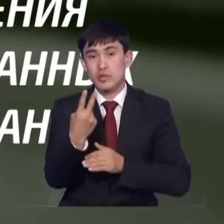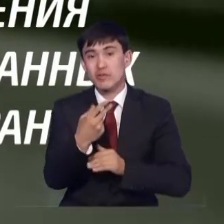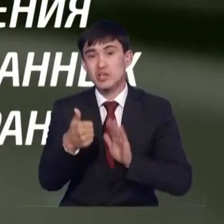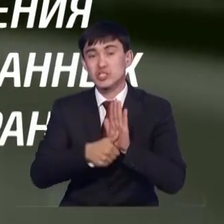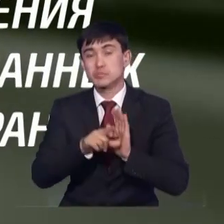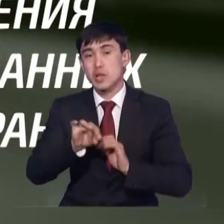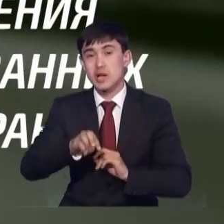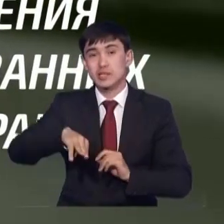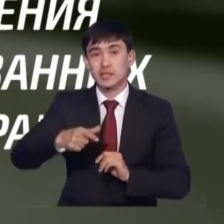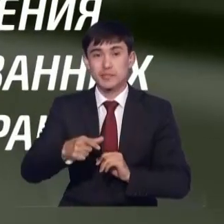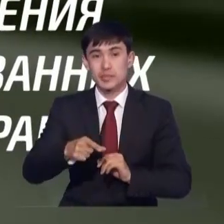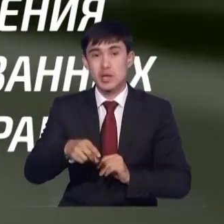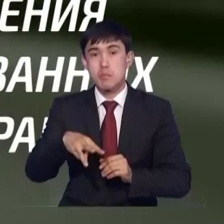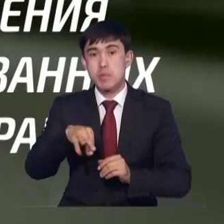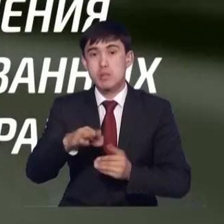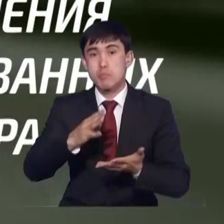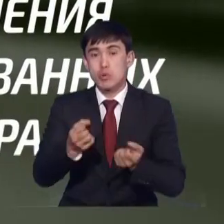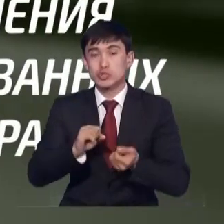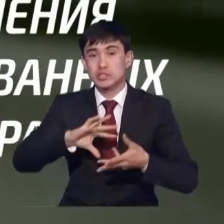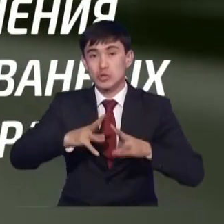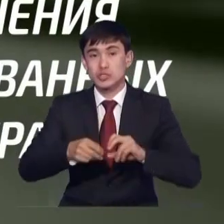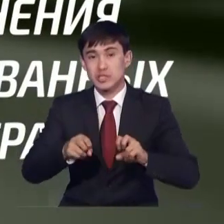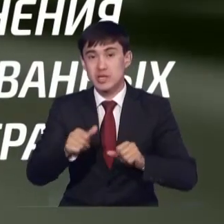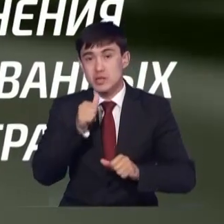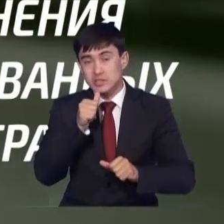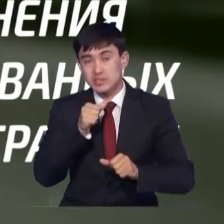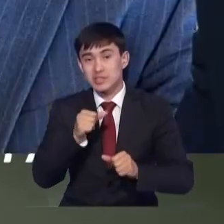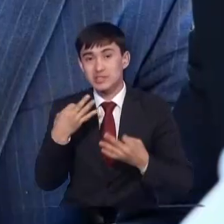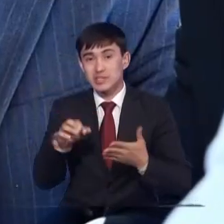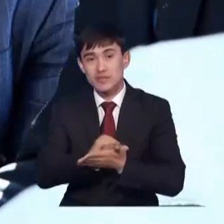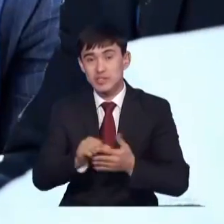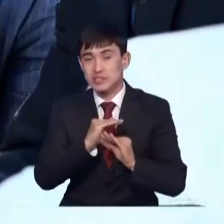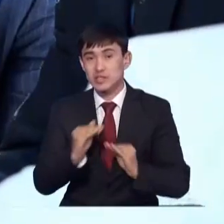госзакупки Мио получено заключение экспертиза риски применения